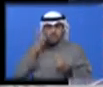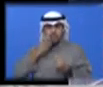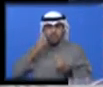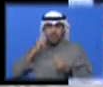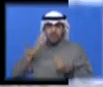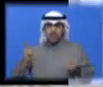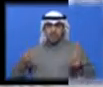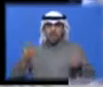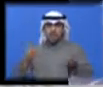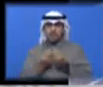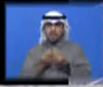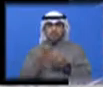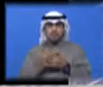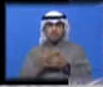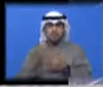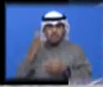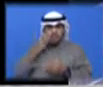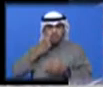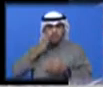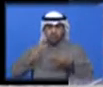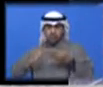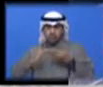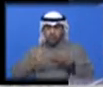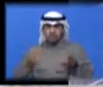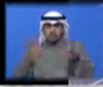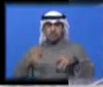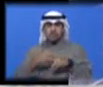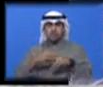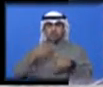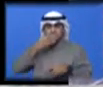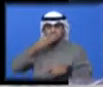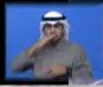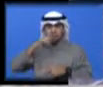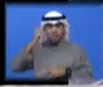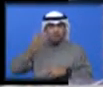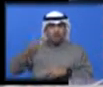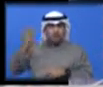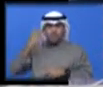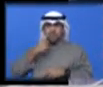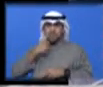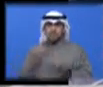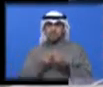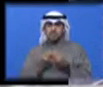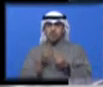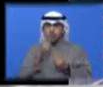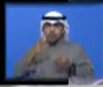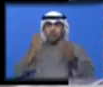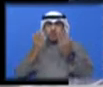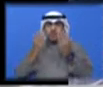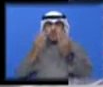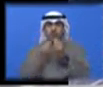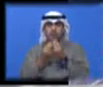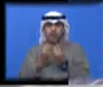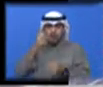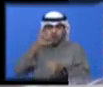الاحتفاليه كل ما قدموا لنا اياه خلال السنوات الماضيه. امين ان شاء الله ان يقدمنا الله ان نقيم احتفالات